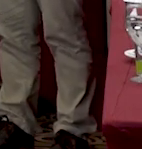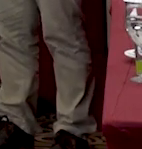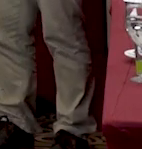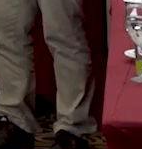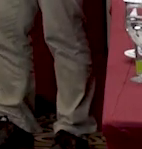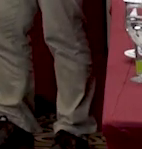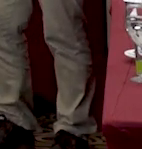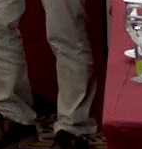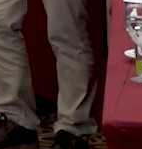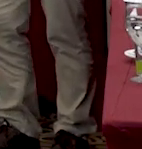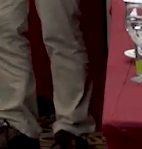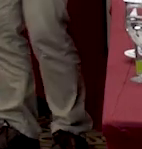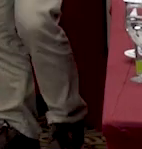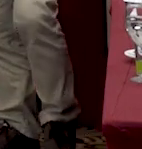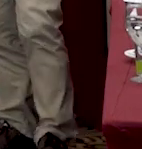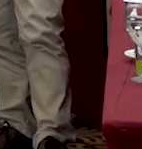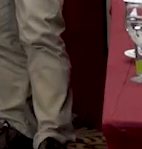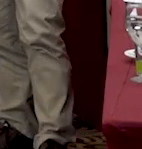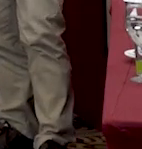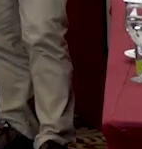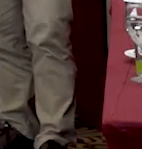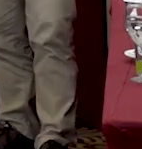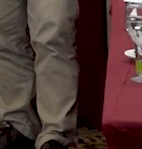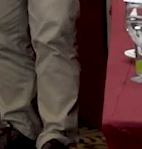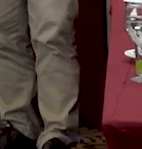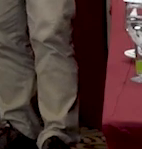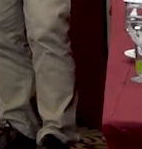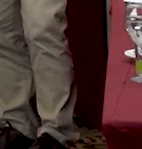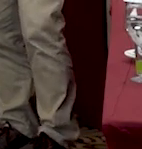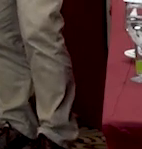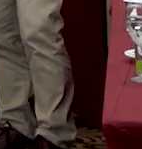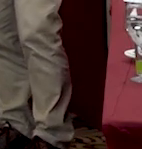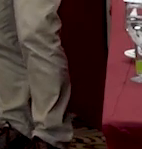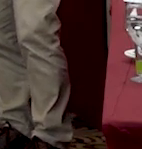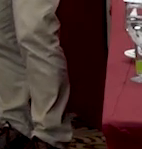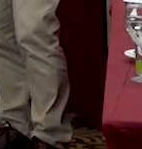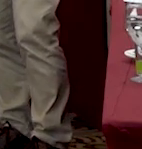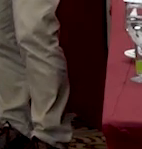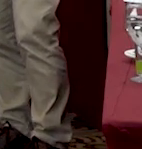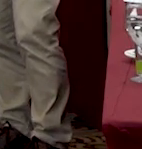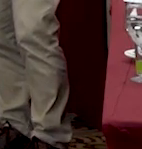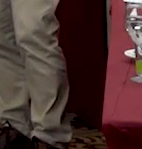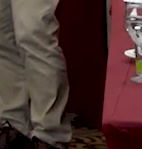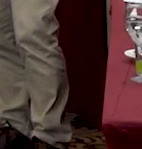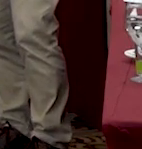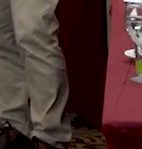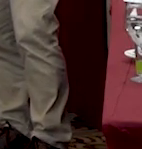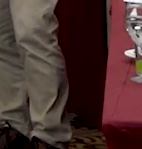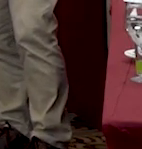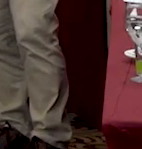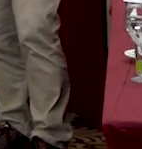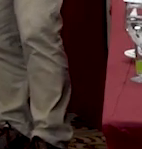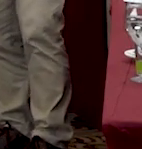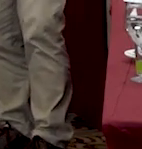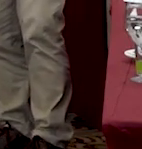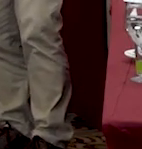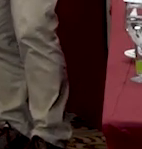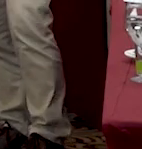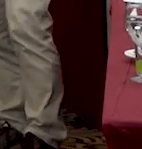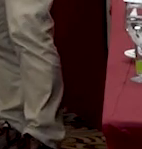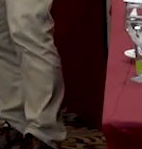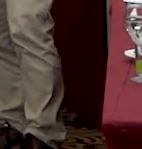awak bagi teman-teman difabel ada nggak pernah OK Google minta tolong bisa